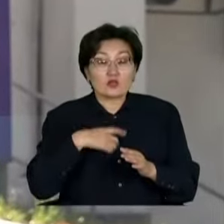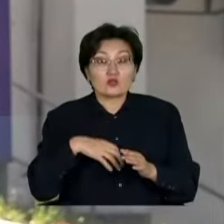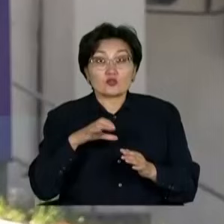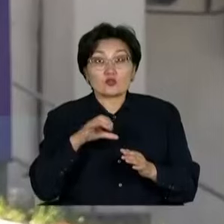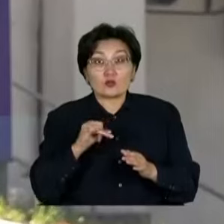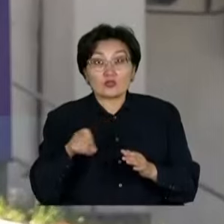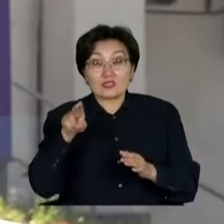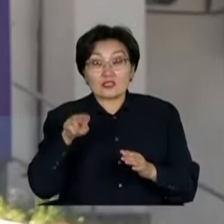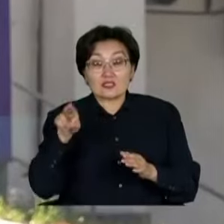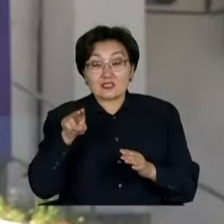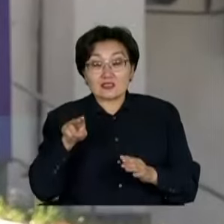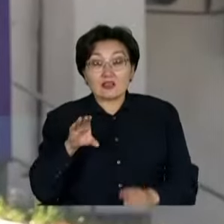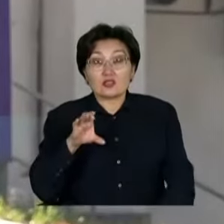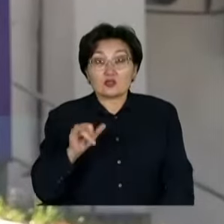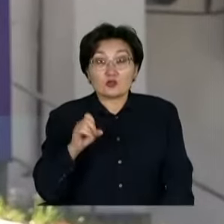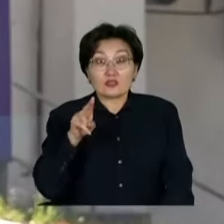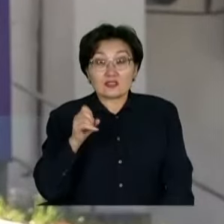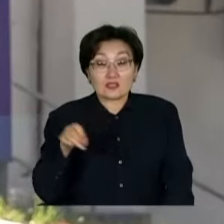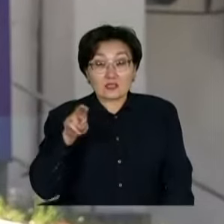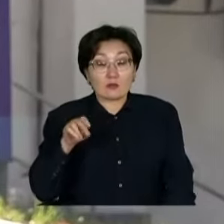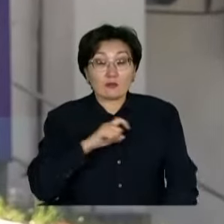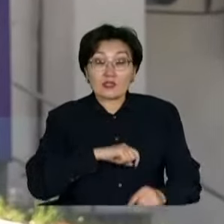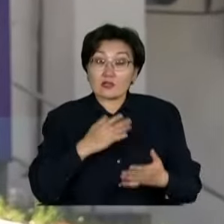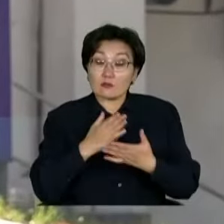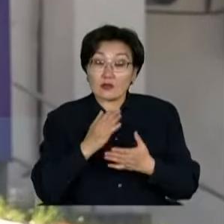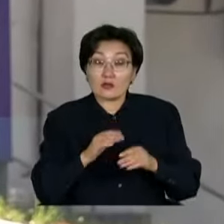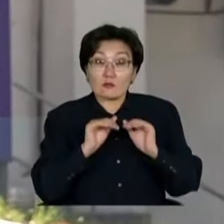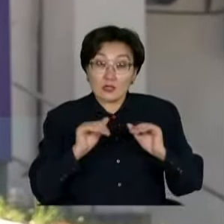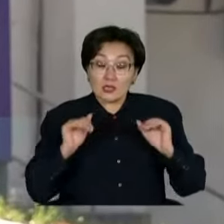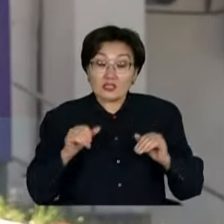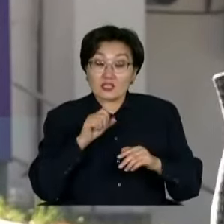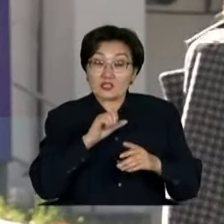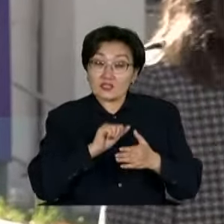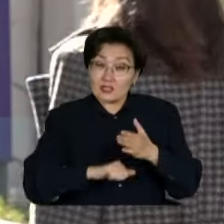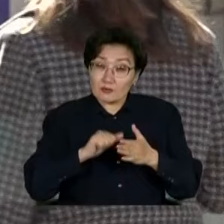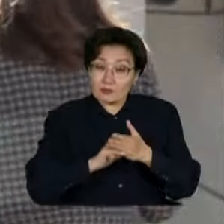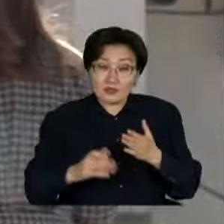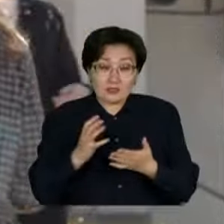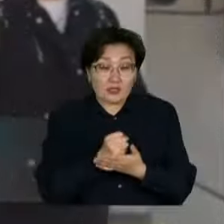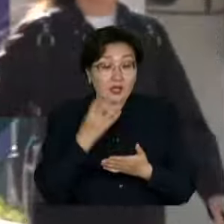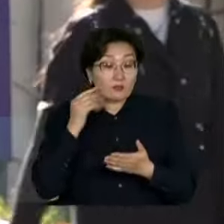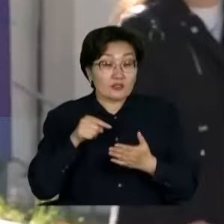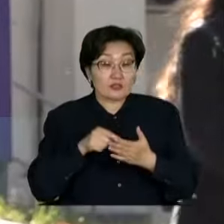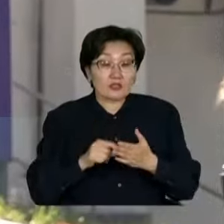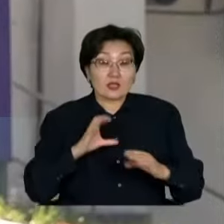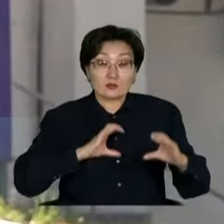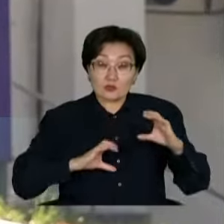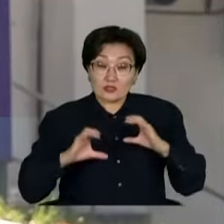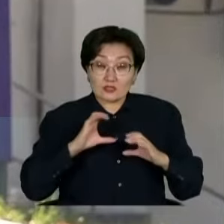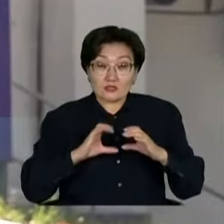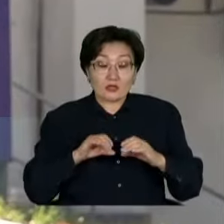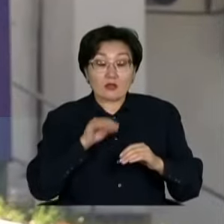бейім және суицидтік мінез құлқы бар балалардың, яғни себебін анықтап, осы бүкіл біздің Алматы қаласының жоғарғы оқу